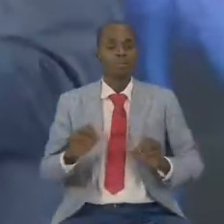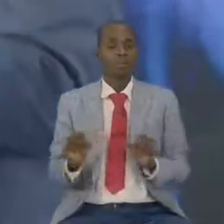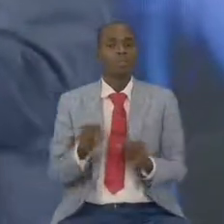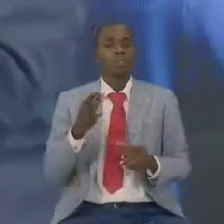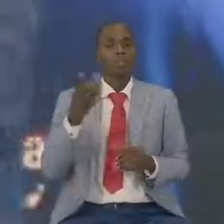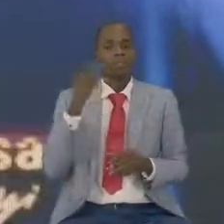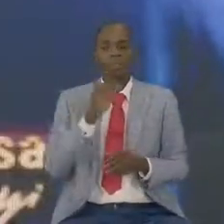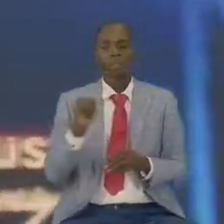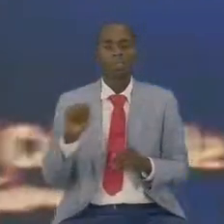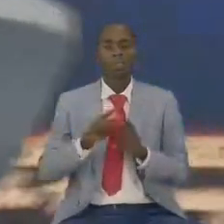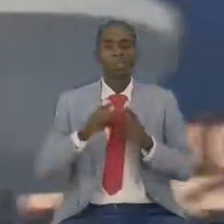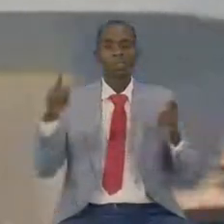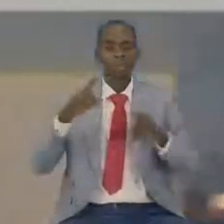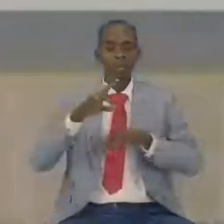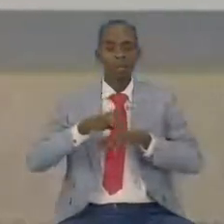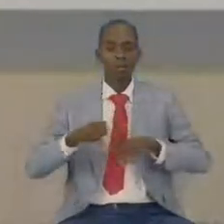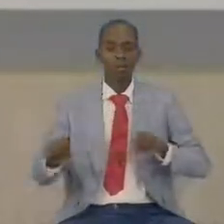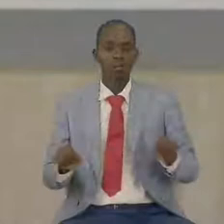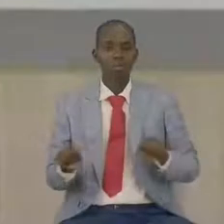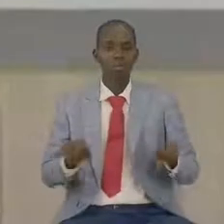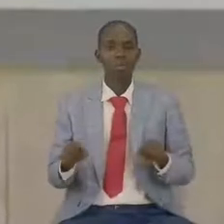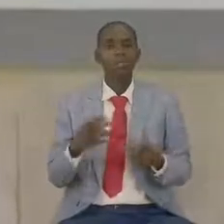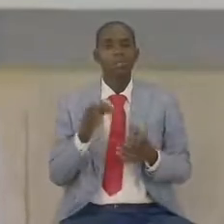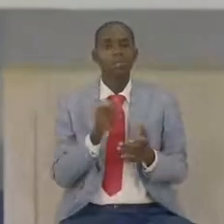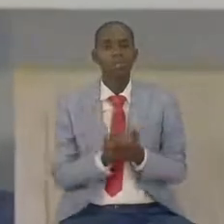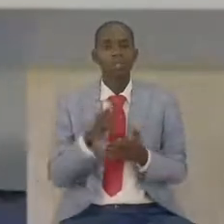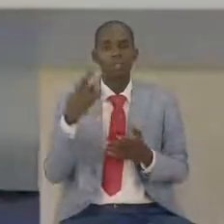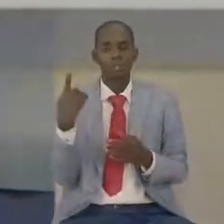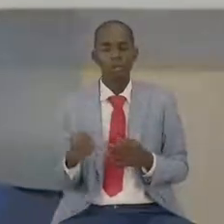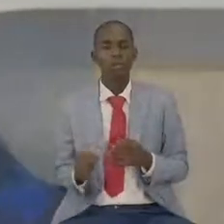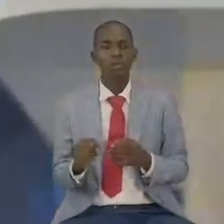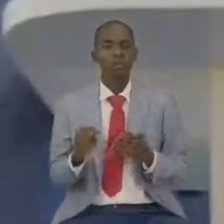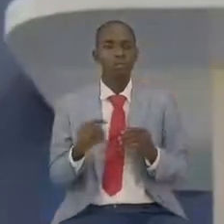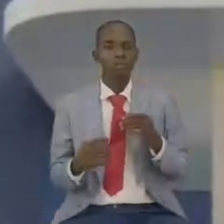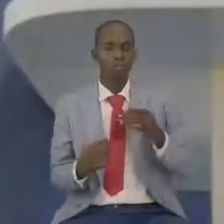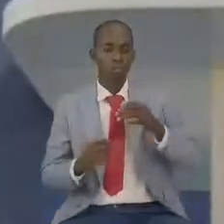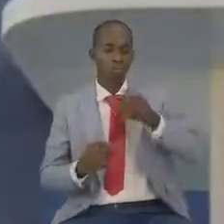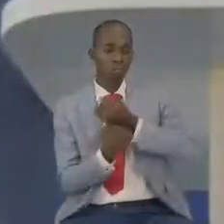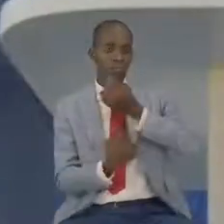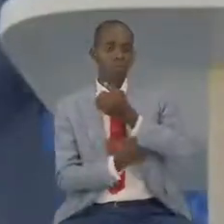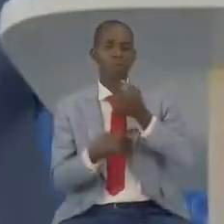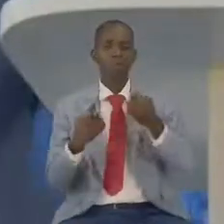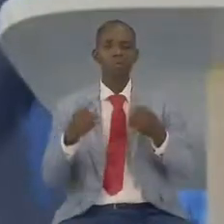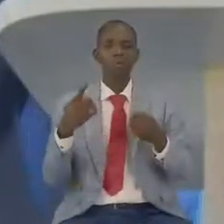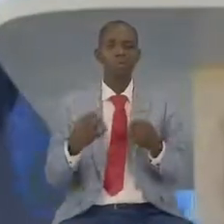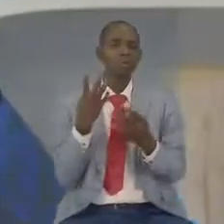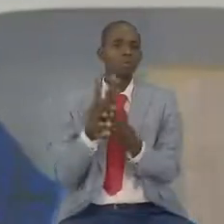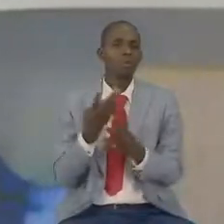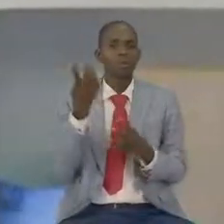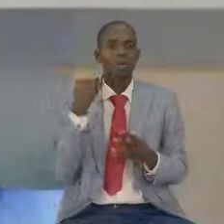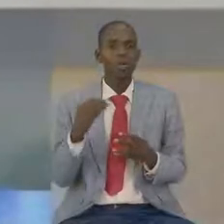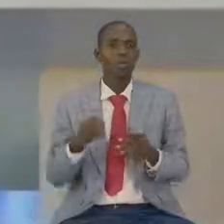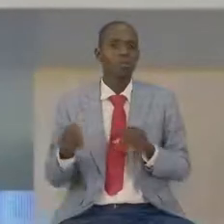Il y eut un tremblement de terre en sorte que les fondements de la prison furent ébranlés. Au même instant, toutes